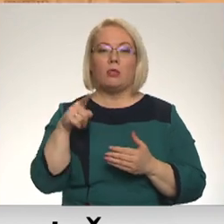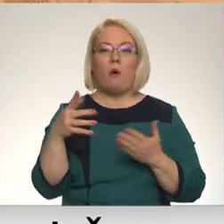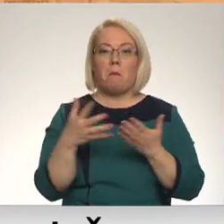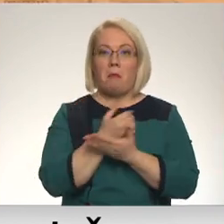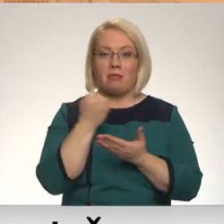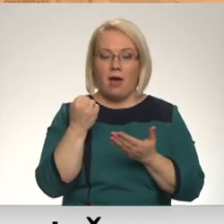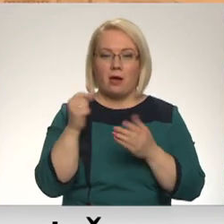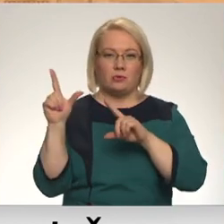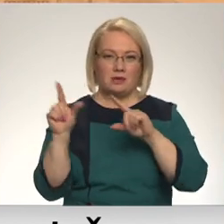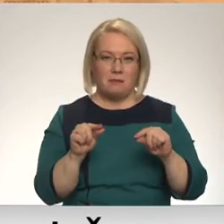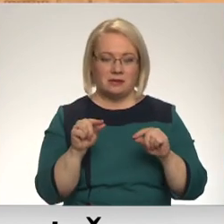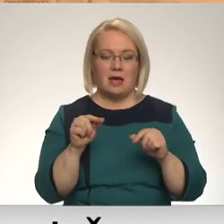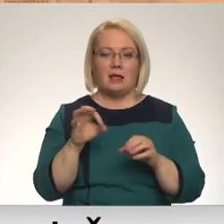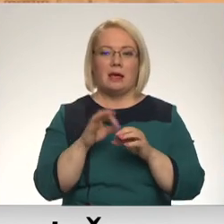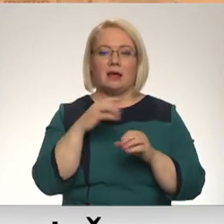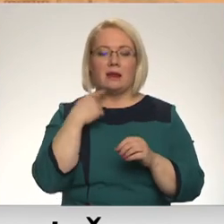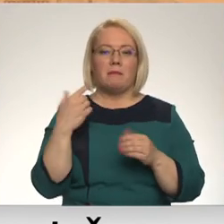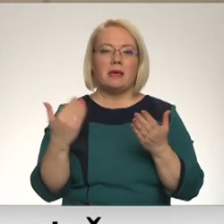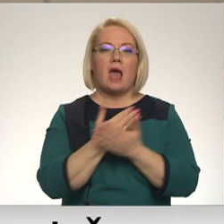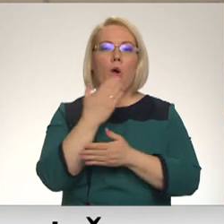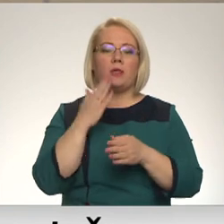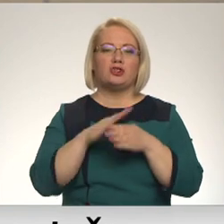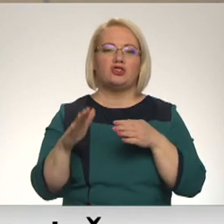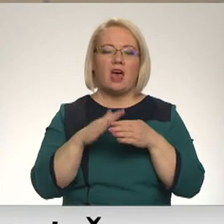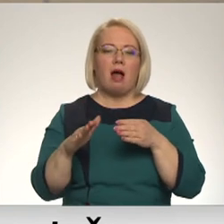rudenim plānots iedarbināt 3 jaunas šķeldas